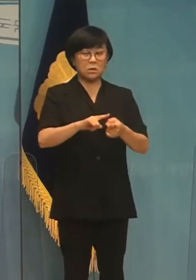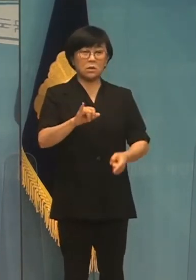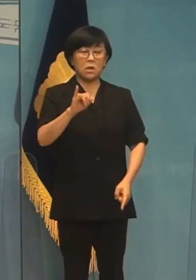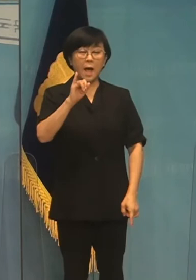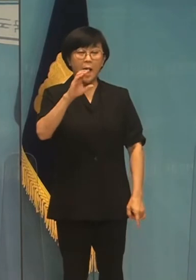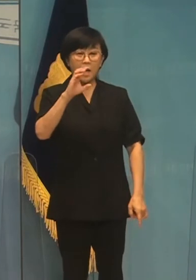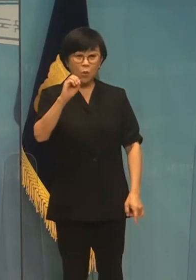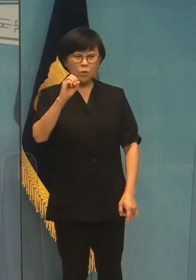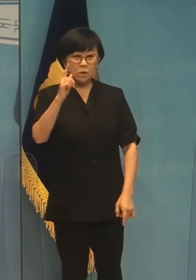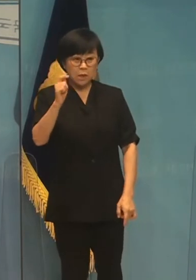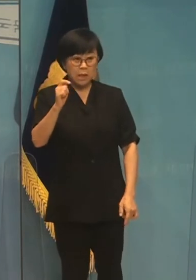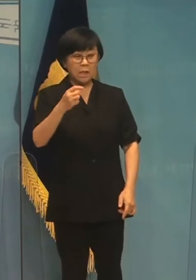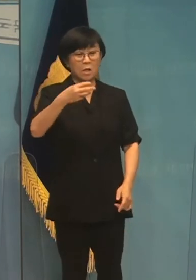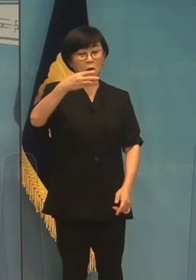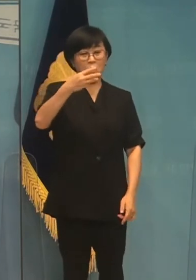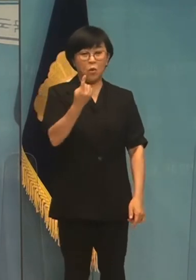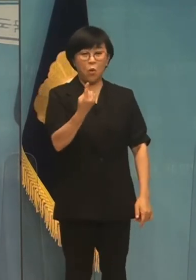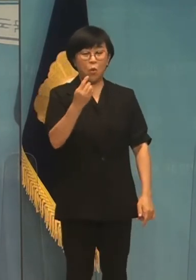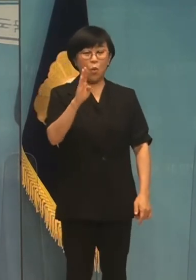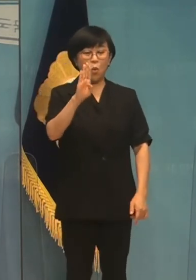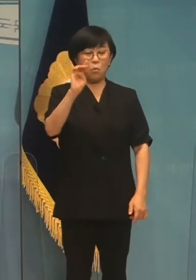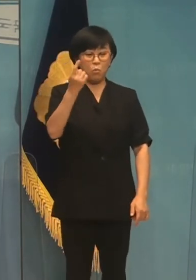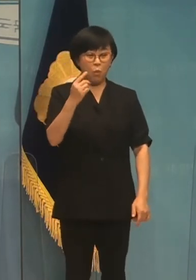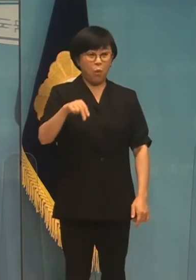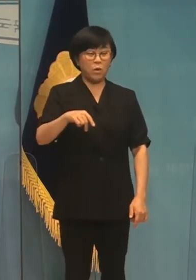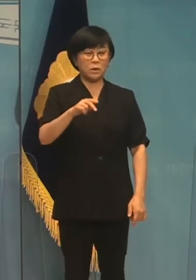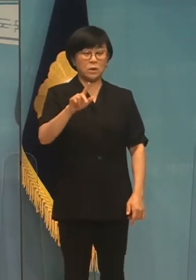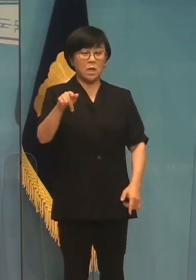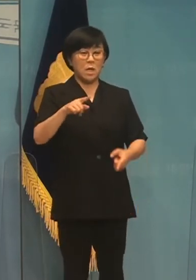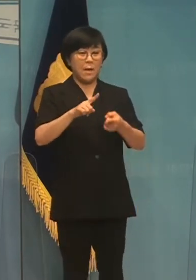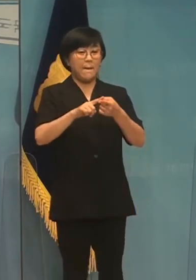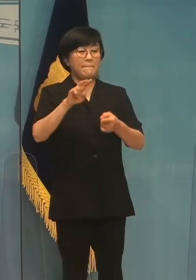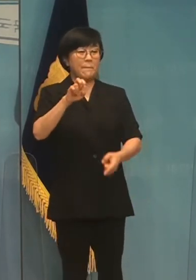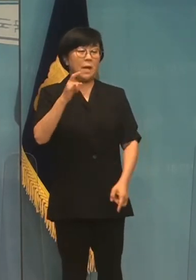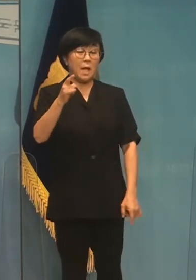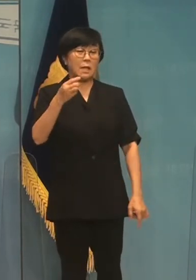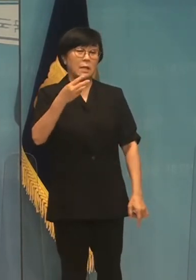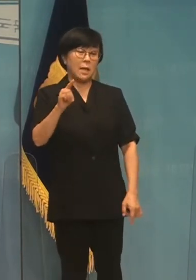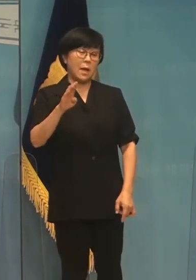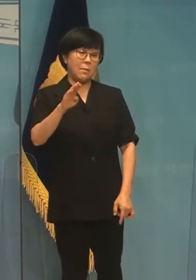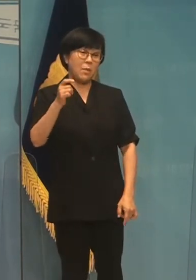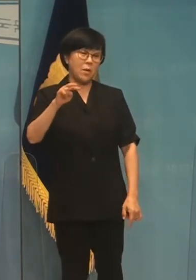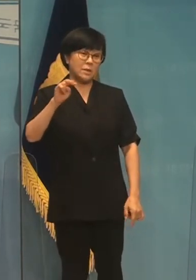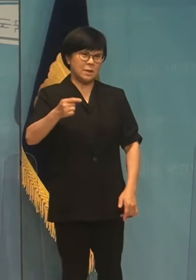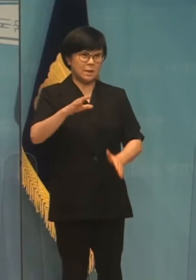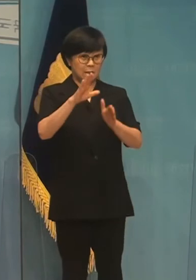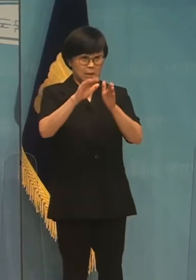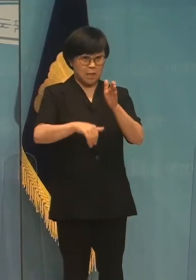IoT, 로봇, VR, AR, 메타버스의 시대입니다.